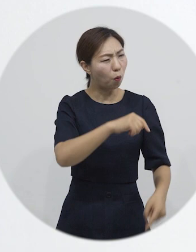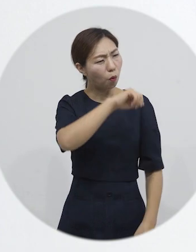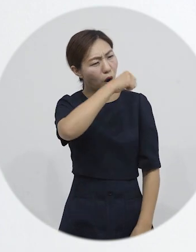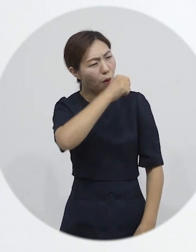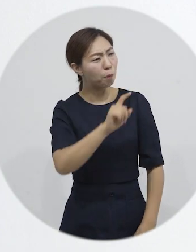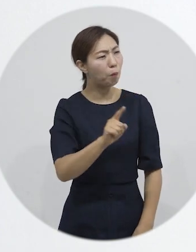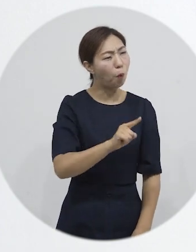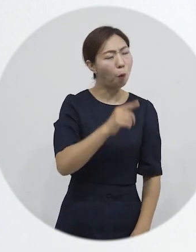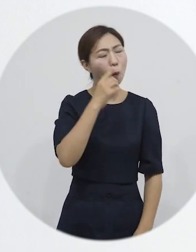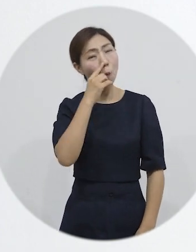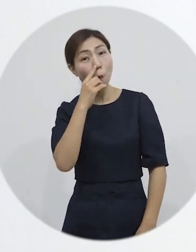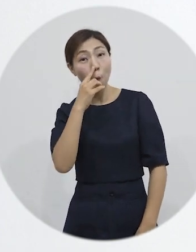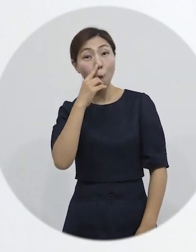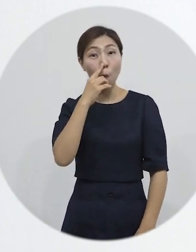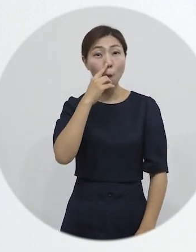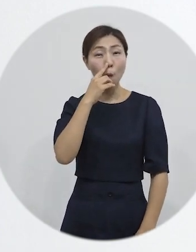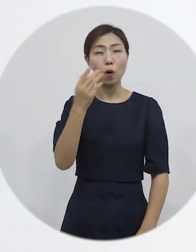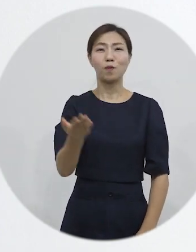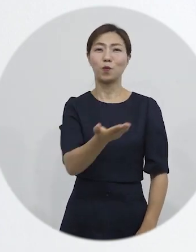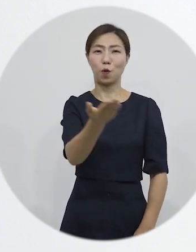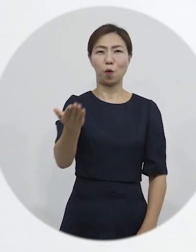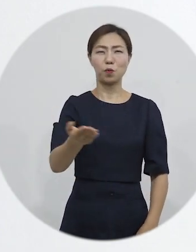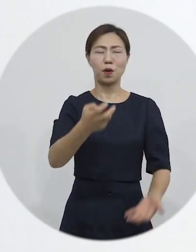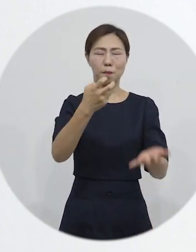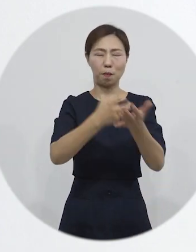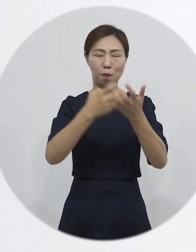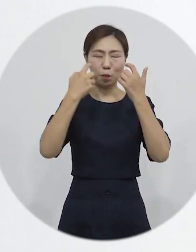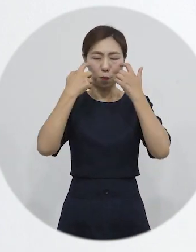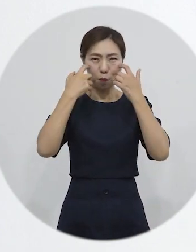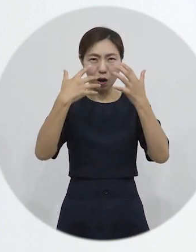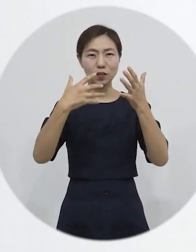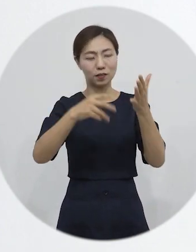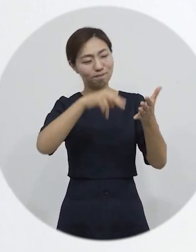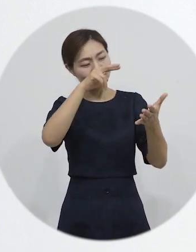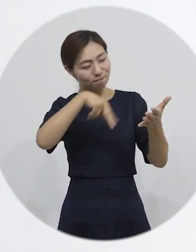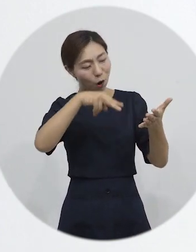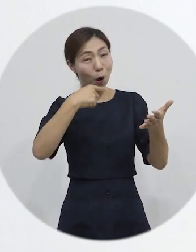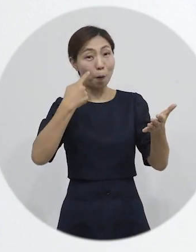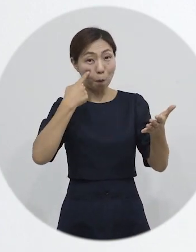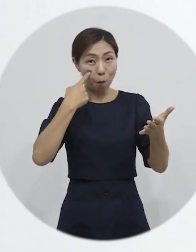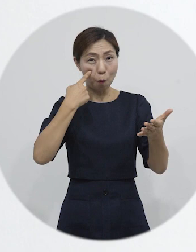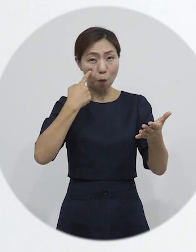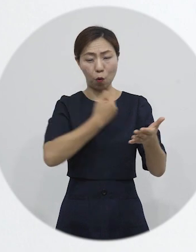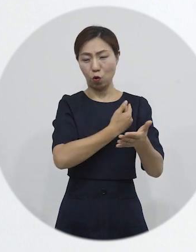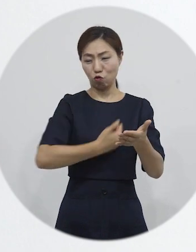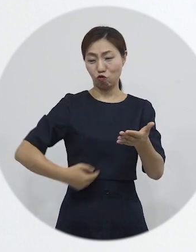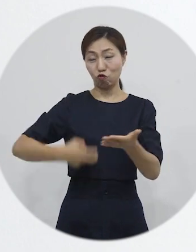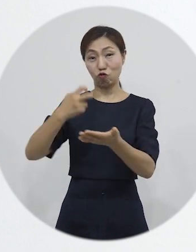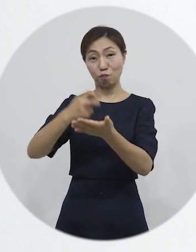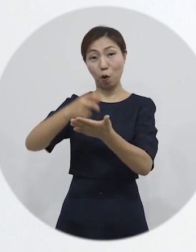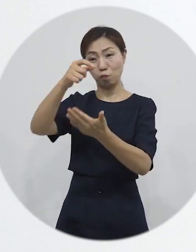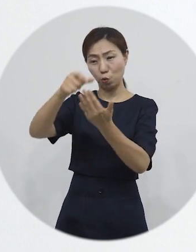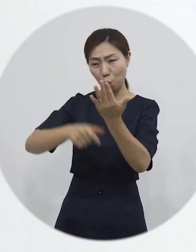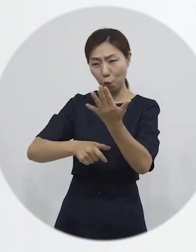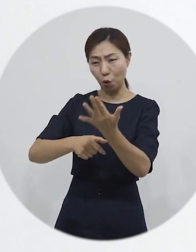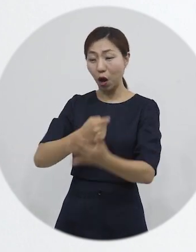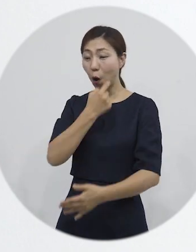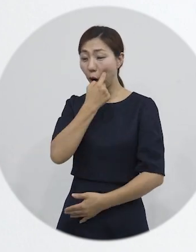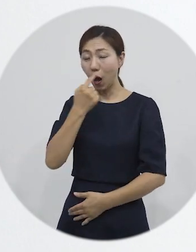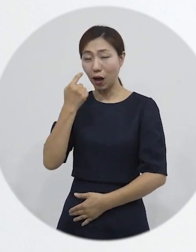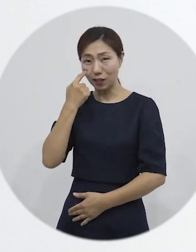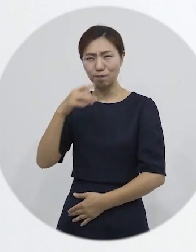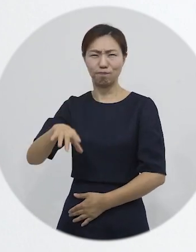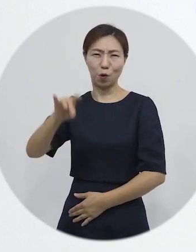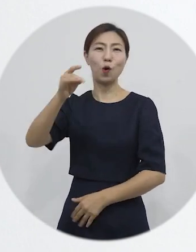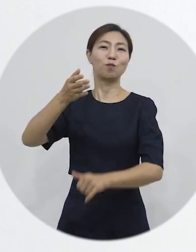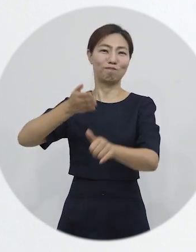것이 궁금하실 때에는 반드시 법에 명시되어 있는 내용 그리고 조례에 명시되어 있는 내용을 확인하시는